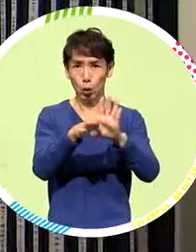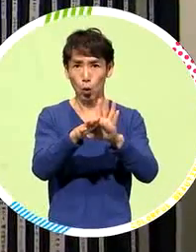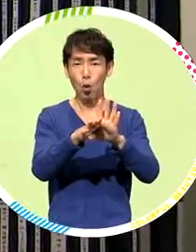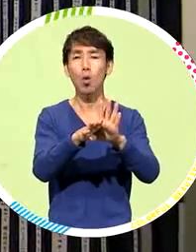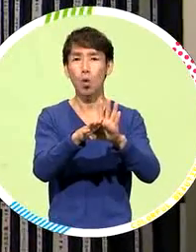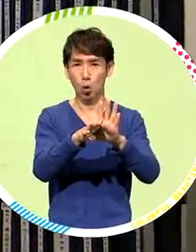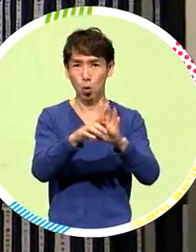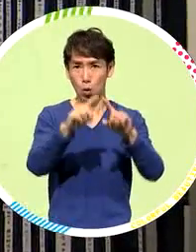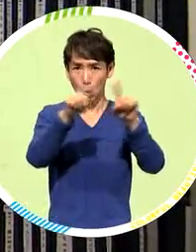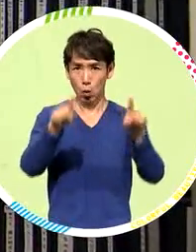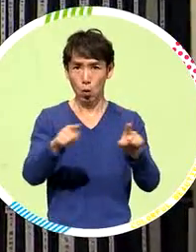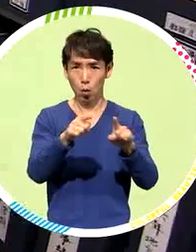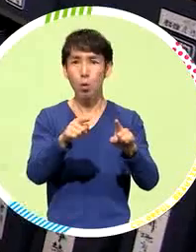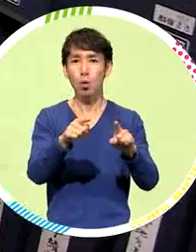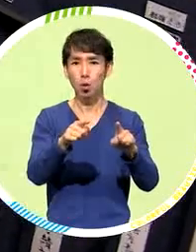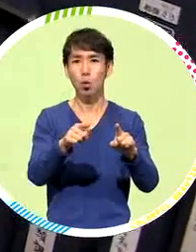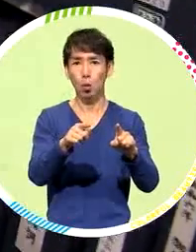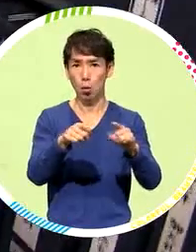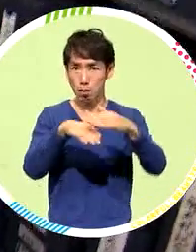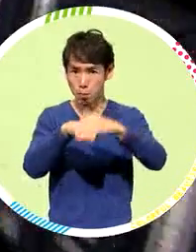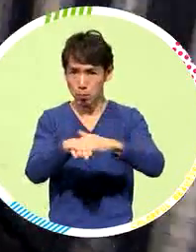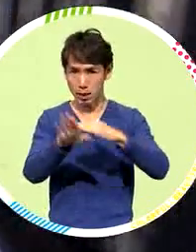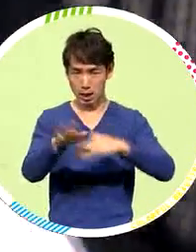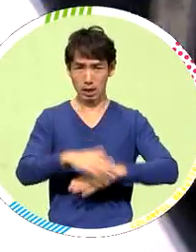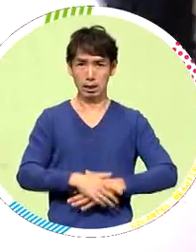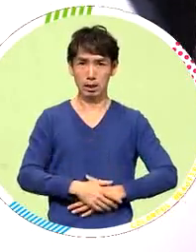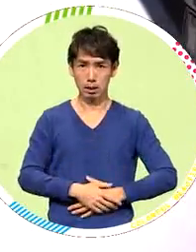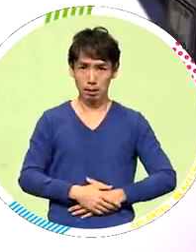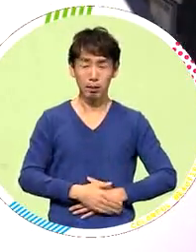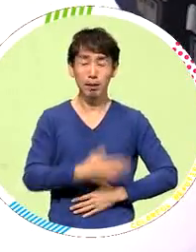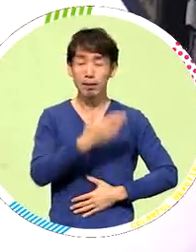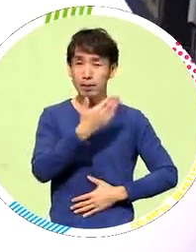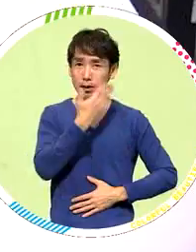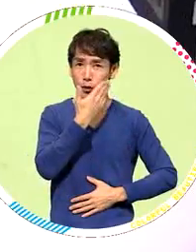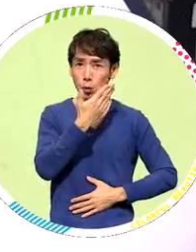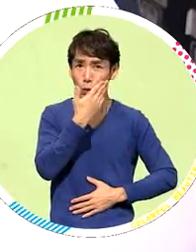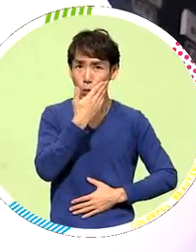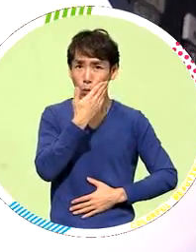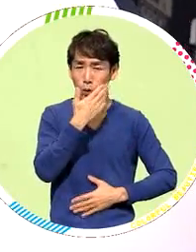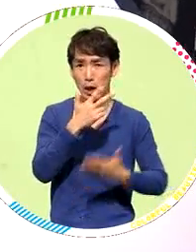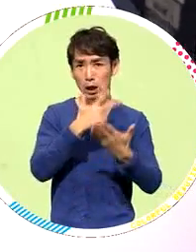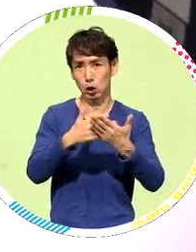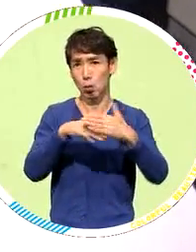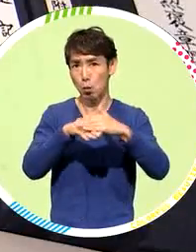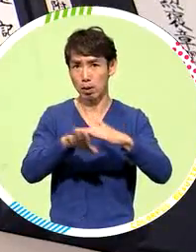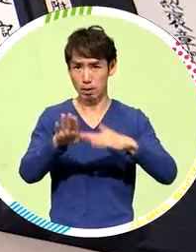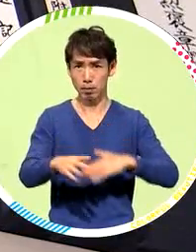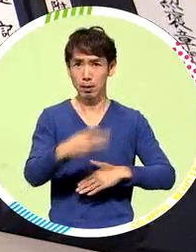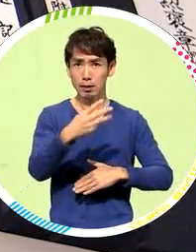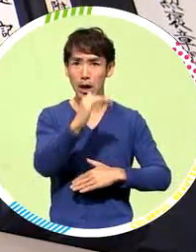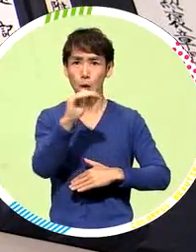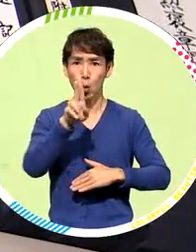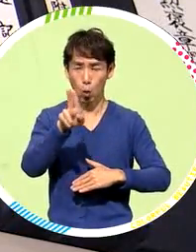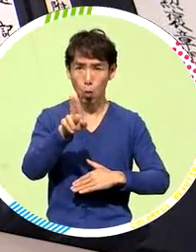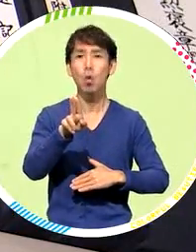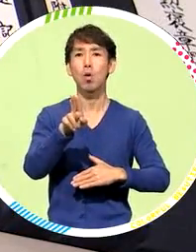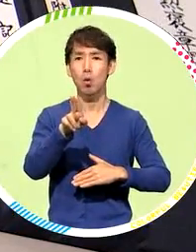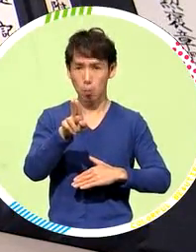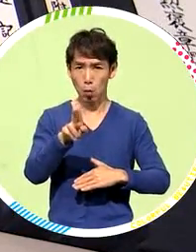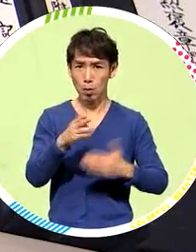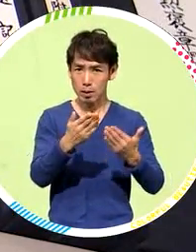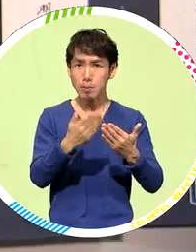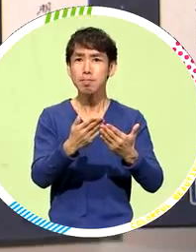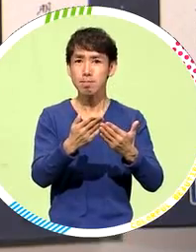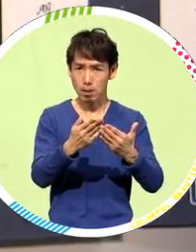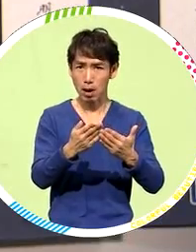文書のほか寄贈などにより収集した貴重な資料も大切に保存35書庫では震災や戦災を免れ